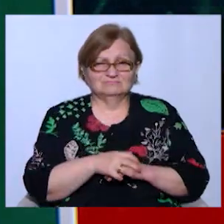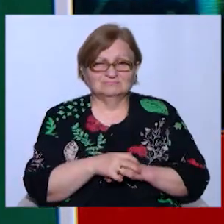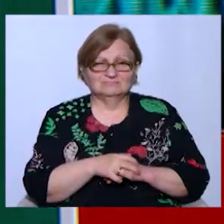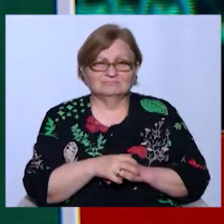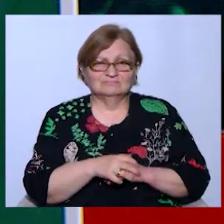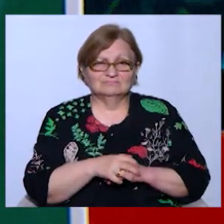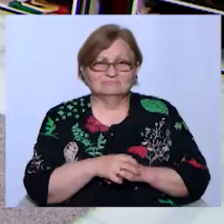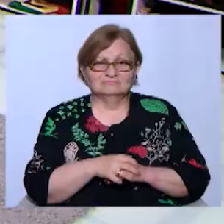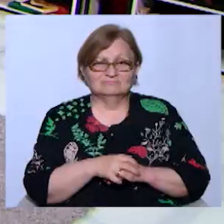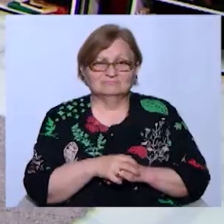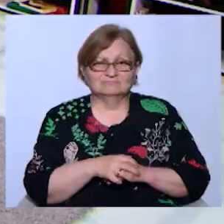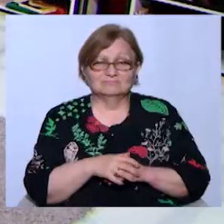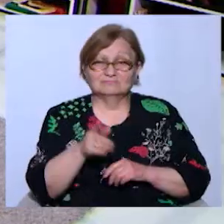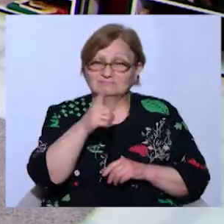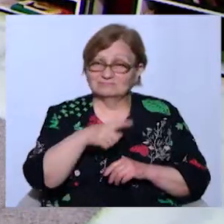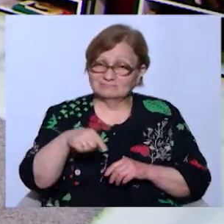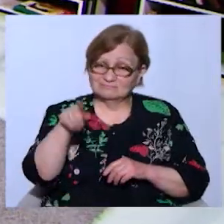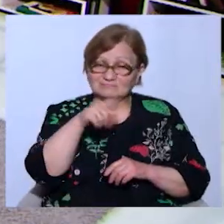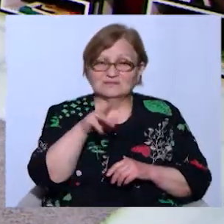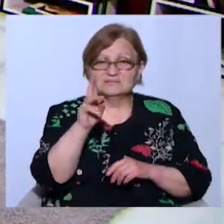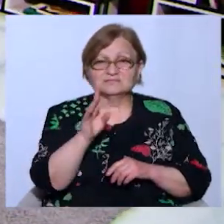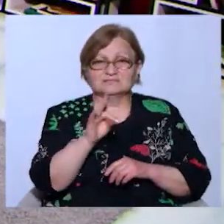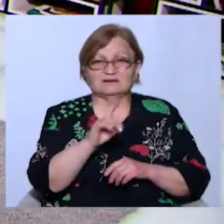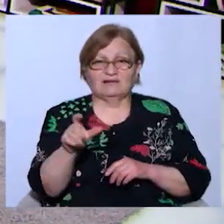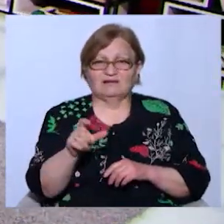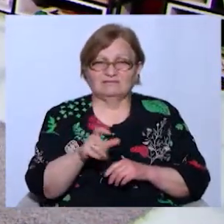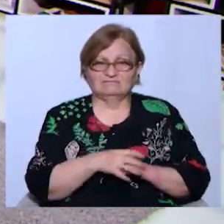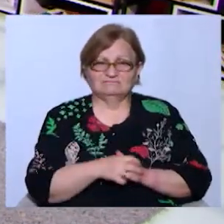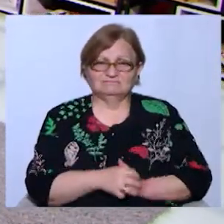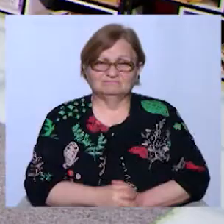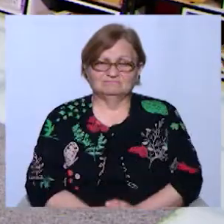ჩემო ბატონო წრე. აი